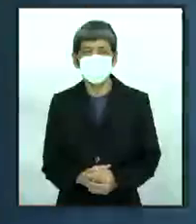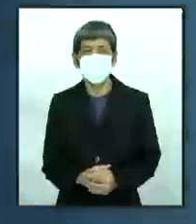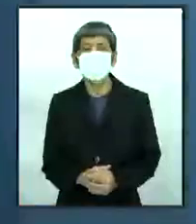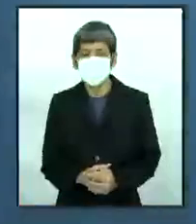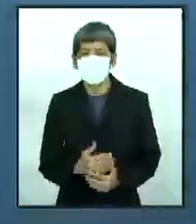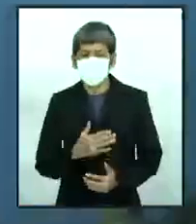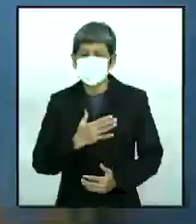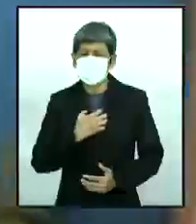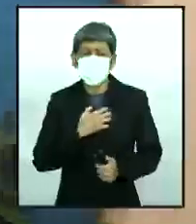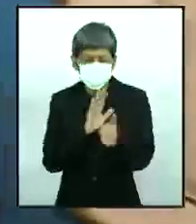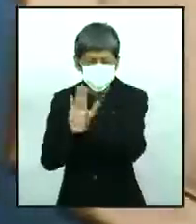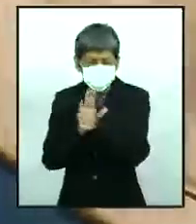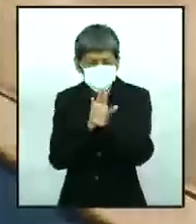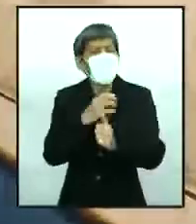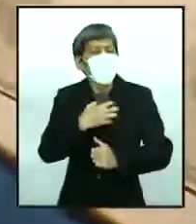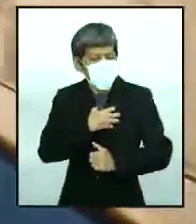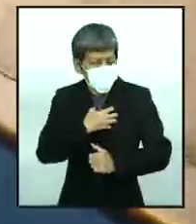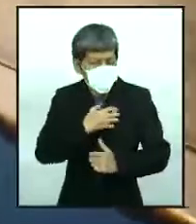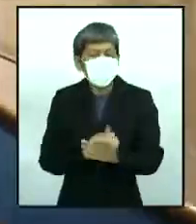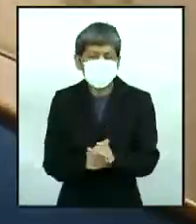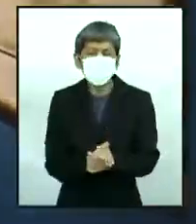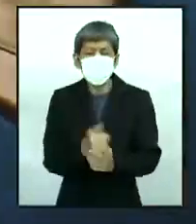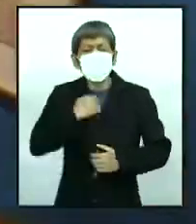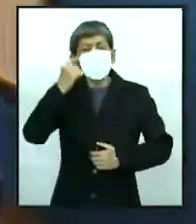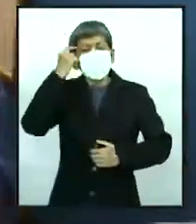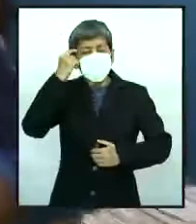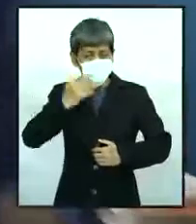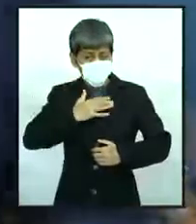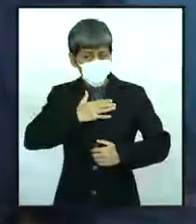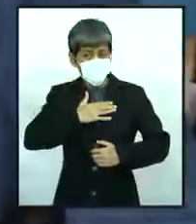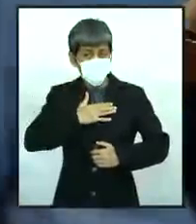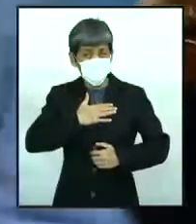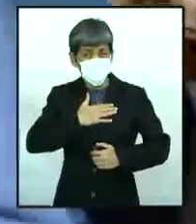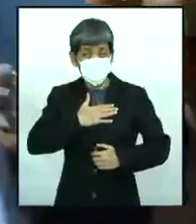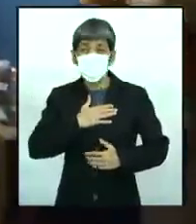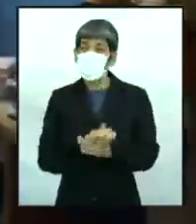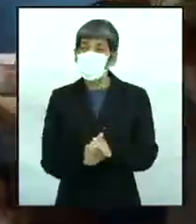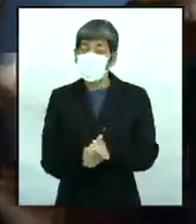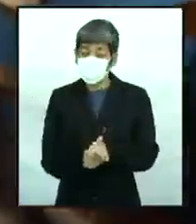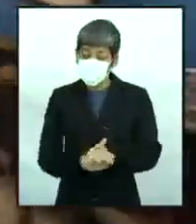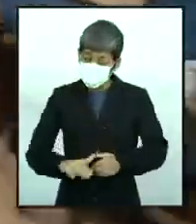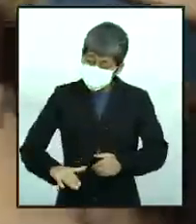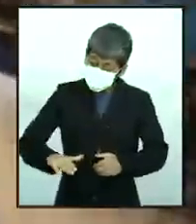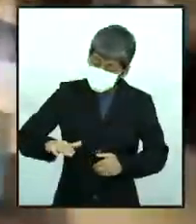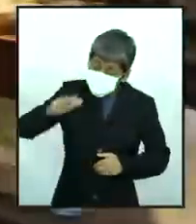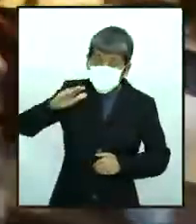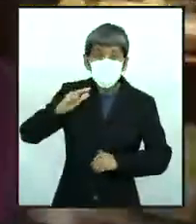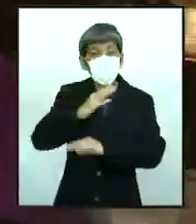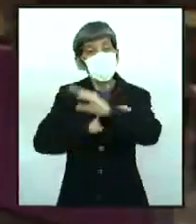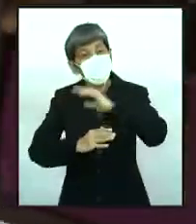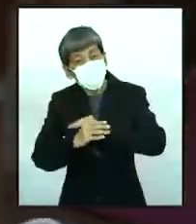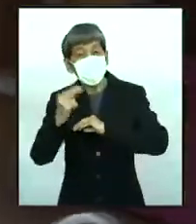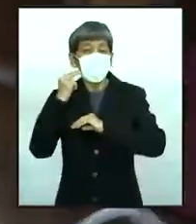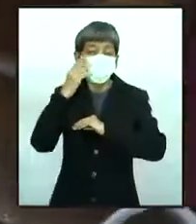อยากเป็นกำลังใจให้ทุกท่านนะคะแล้วก็สิ่งหนึ่งคือเด็กที่เกิดมาพิการมันไม่ใช่ความผิดของเขา